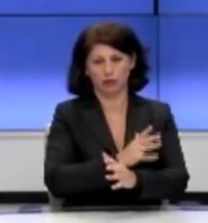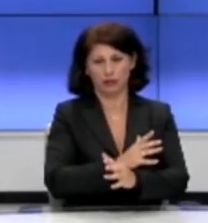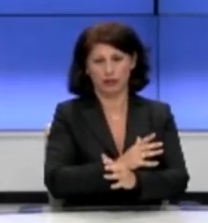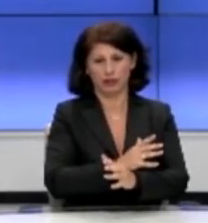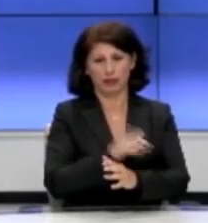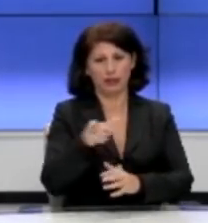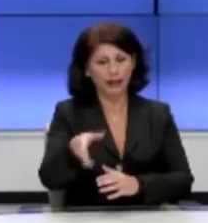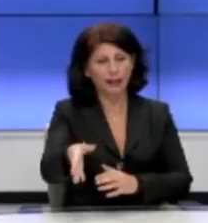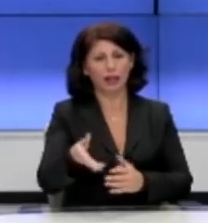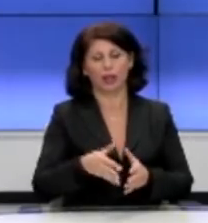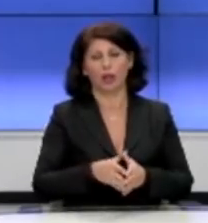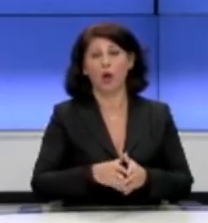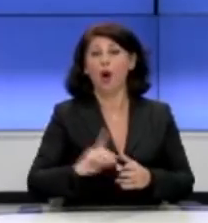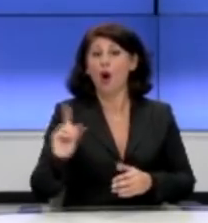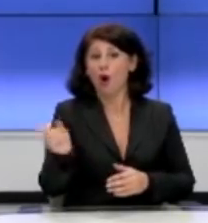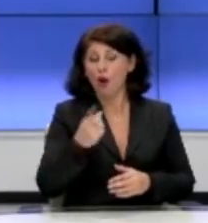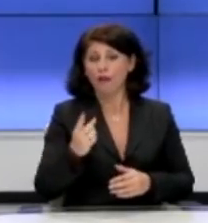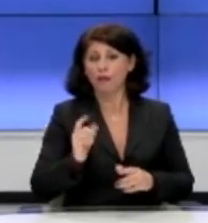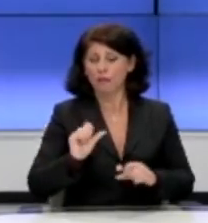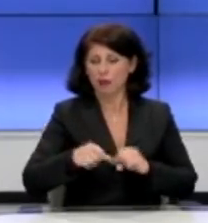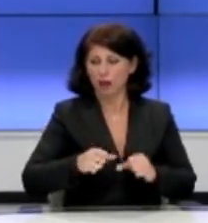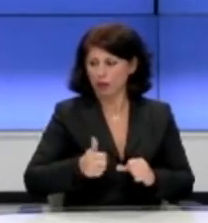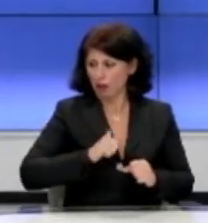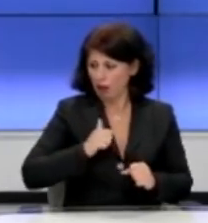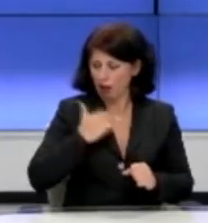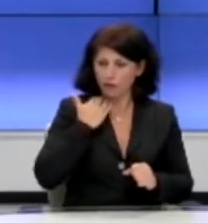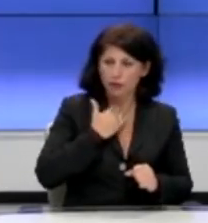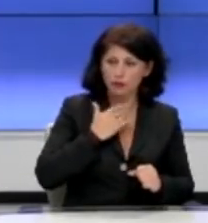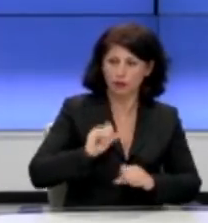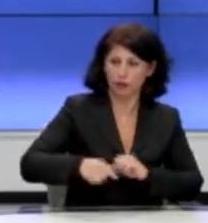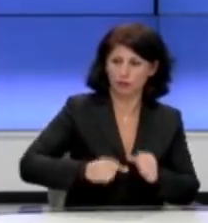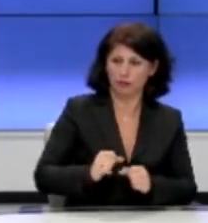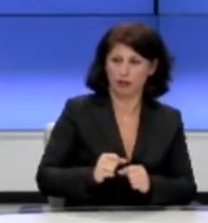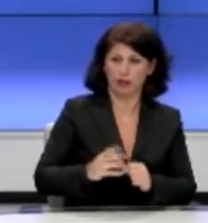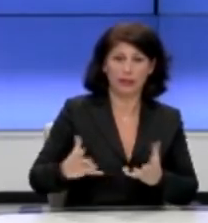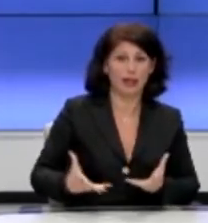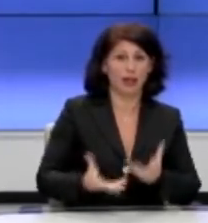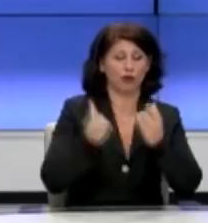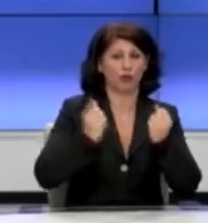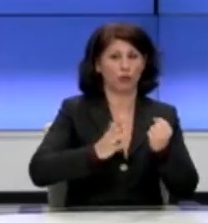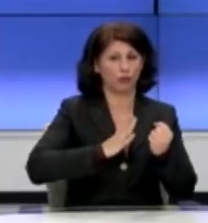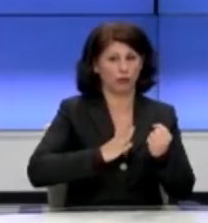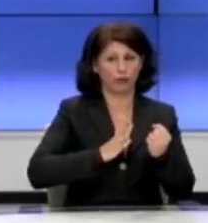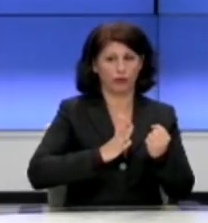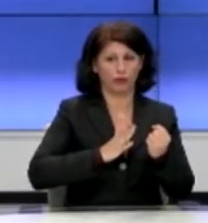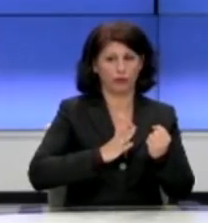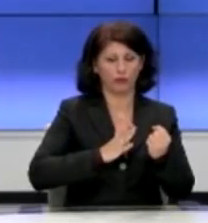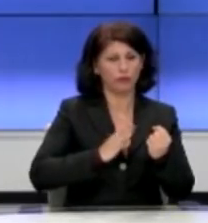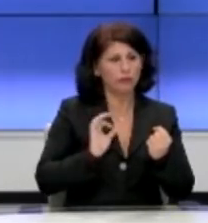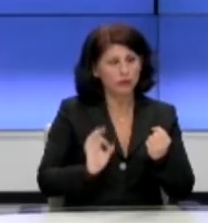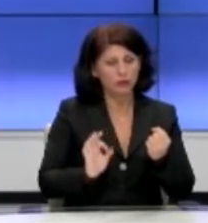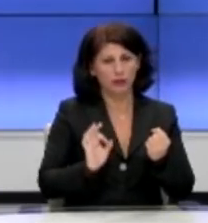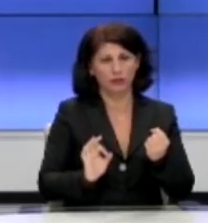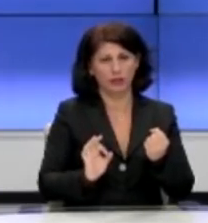λοιπόν, όλους αυτούς δηλαδή που με μάχη, με αυτοθυσία δίνουν τη μάχη για να σώσουν ανθρώπινες ζωές και